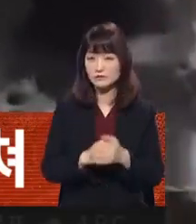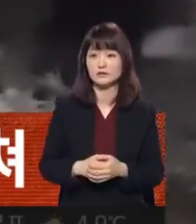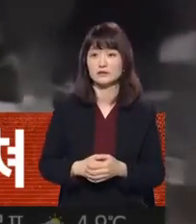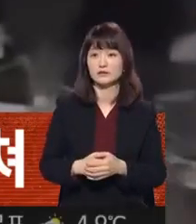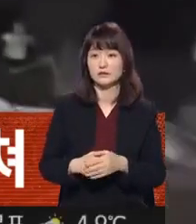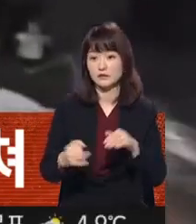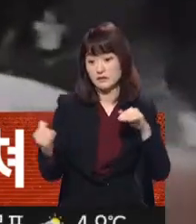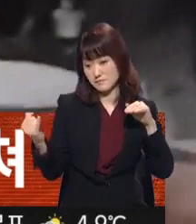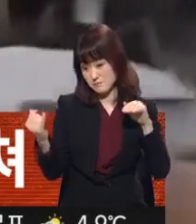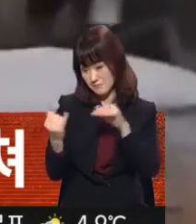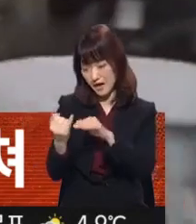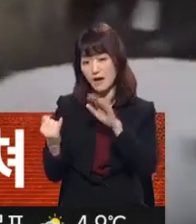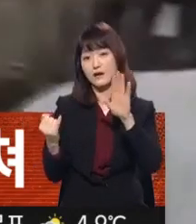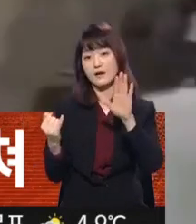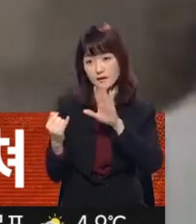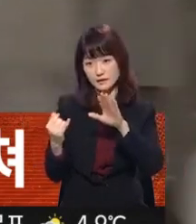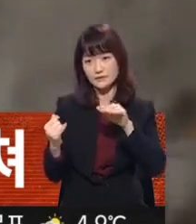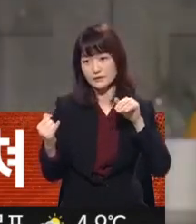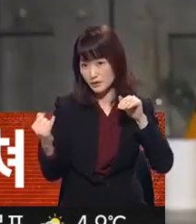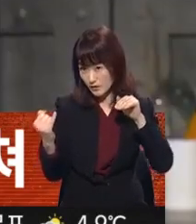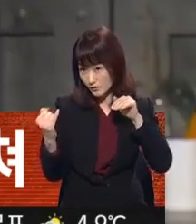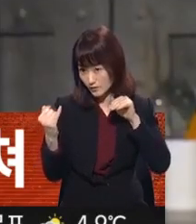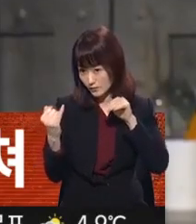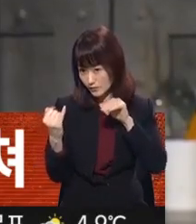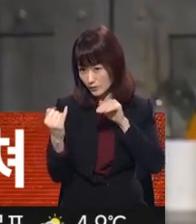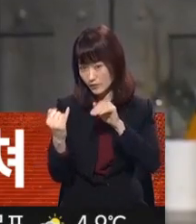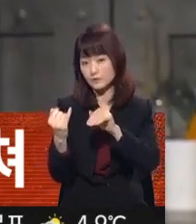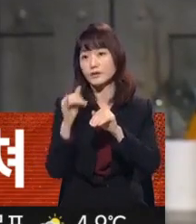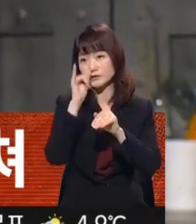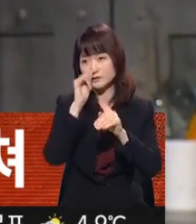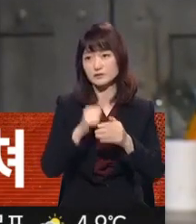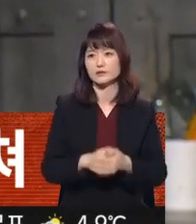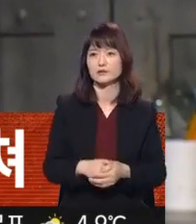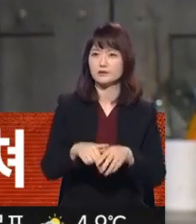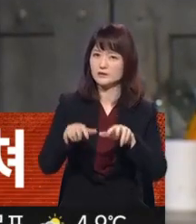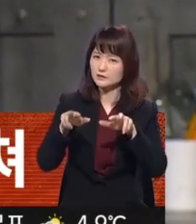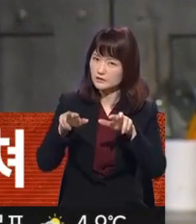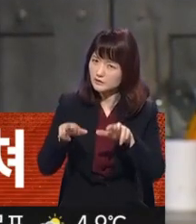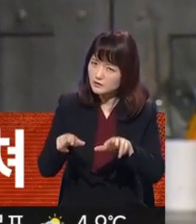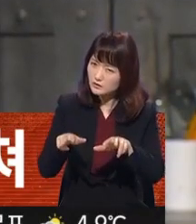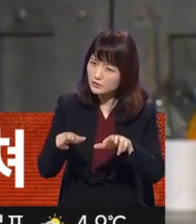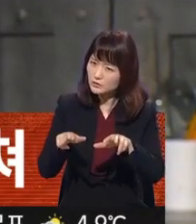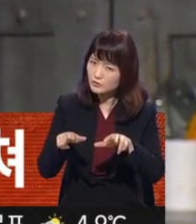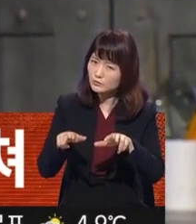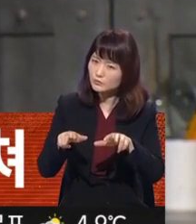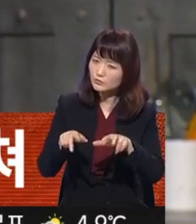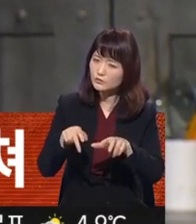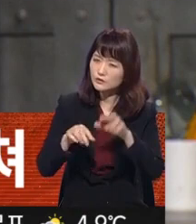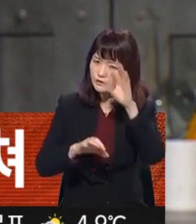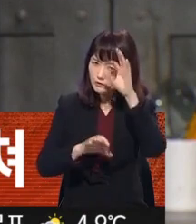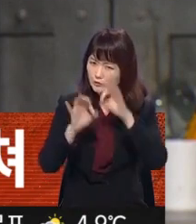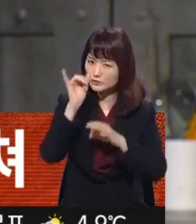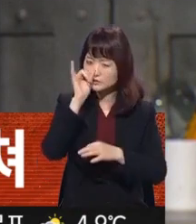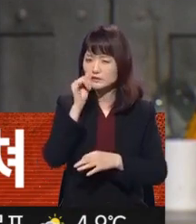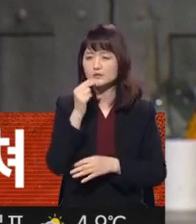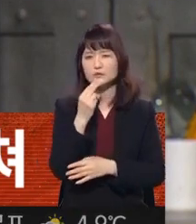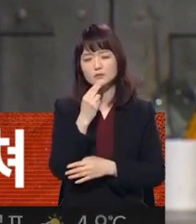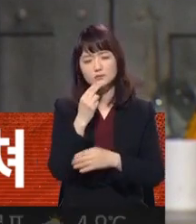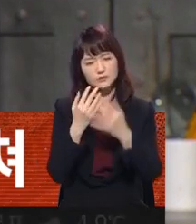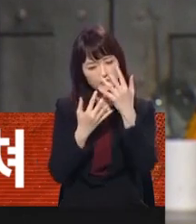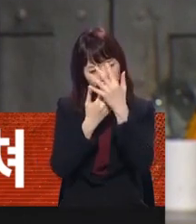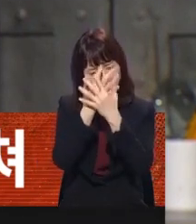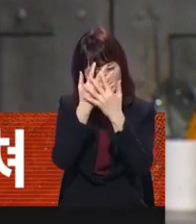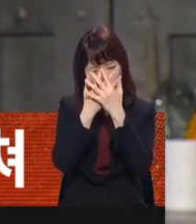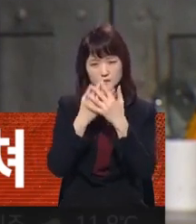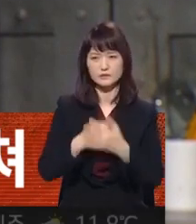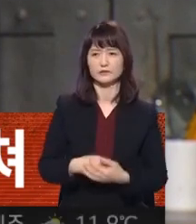않았어도 접촉했다고 볼만한 정도의 상황일 텐데이 경우도 그렇게 봐야 할지 좀 모호한 측면이 있어요 자녀가 제보자의 자녀 같은 경우 그러니까